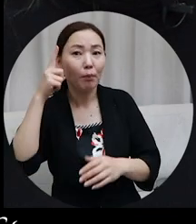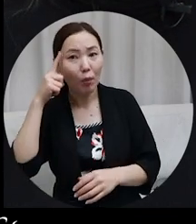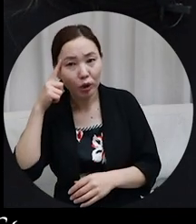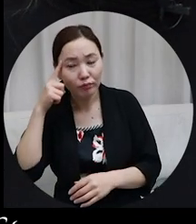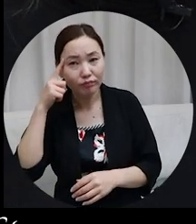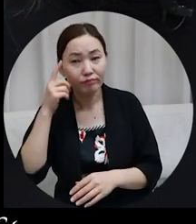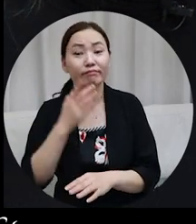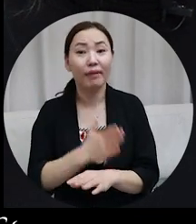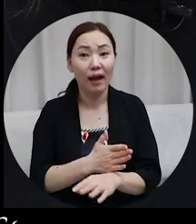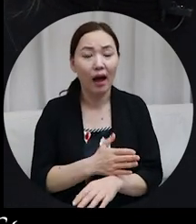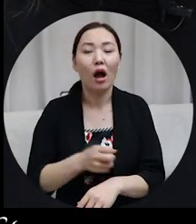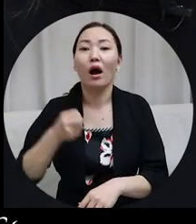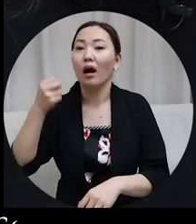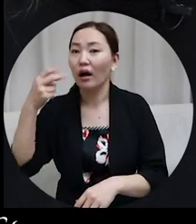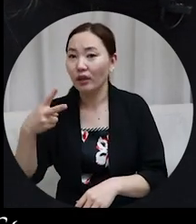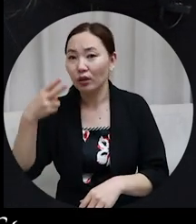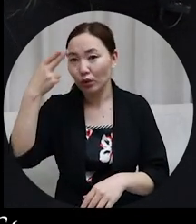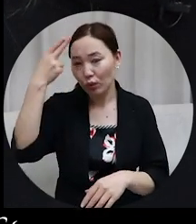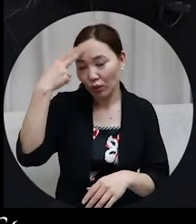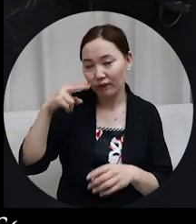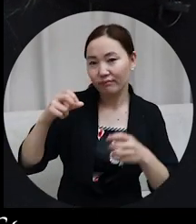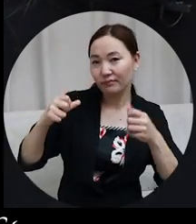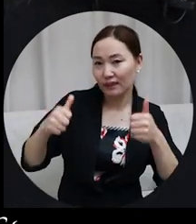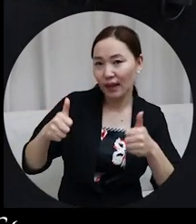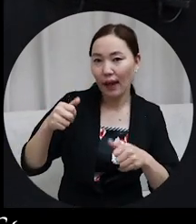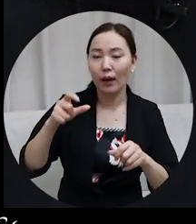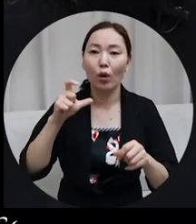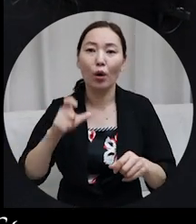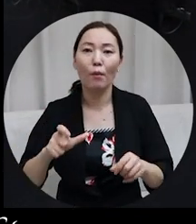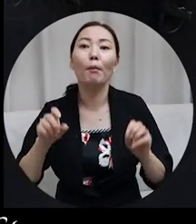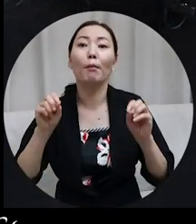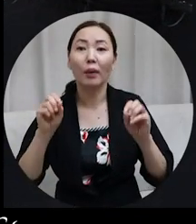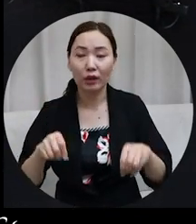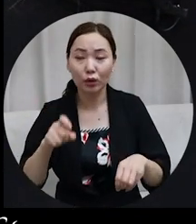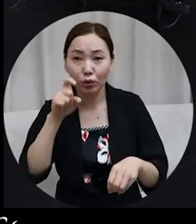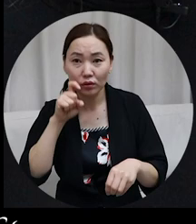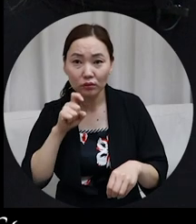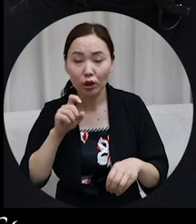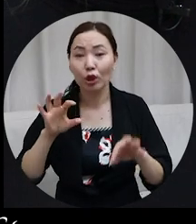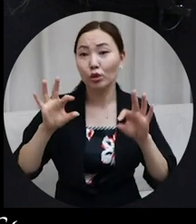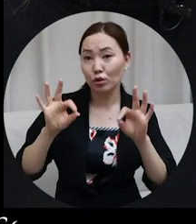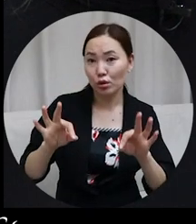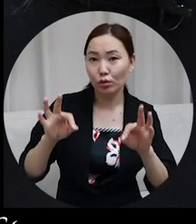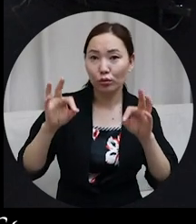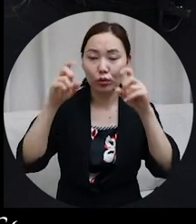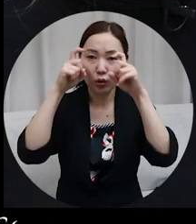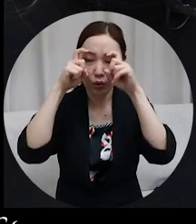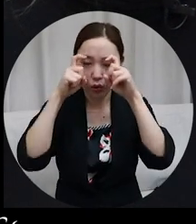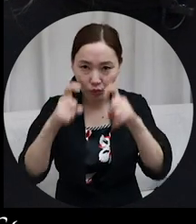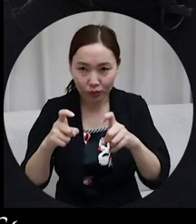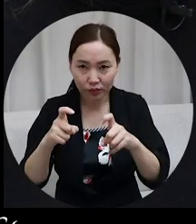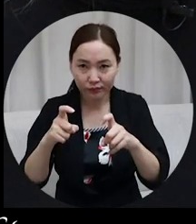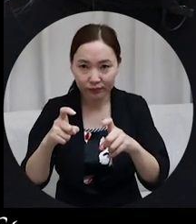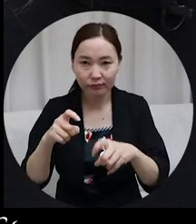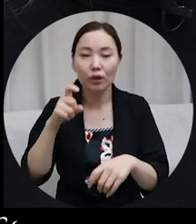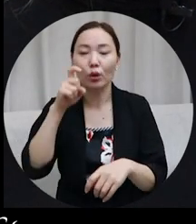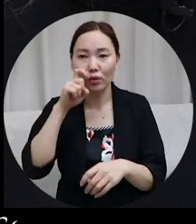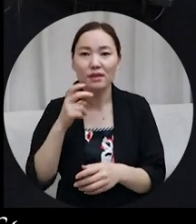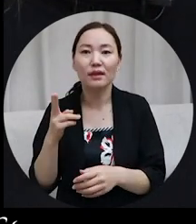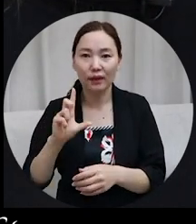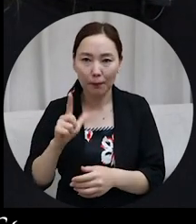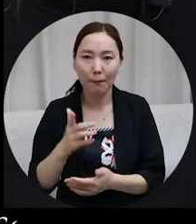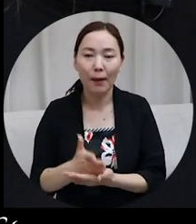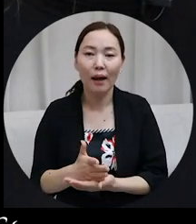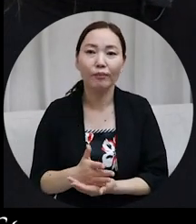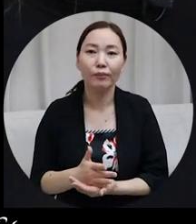За хоёрдугаарт мэдээж нэг хүүгээ нэг сайн хүн болгоч чи зөв хүн болгоч чи гэсэн тийм бодолтой. Тэгээд айгүй их тийм юу болчих тийм